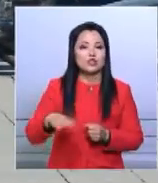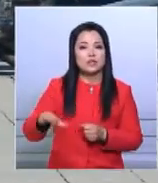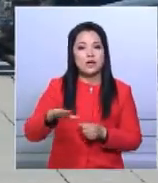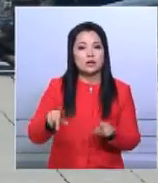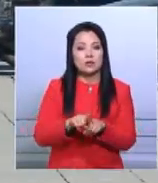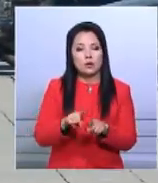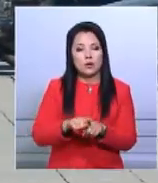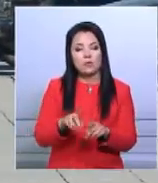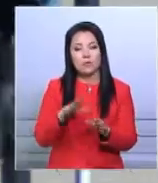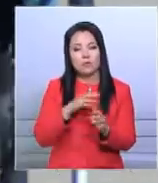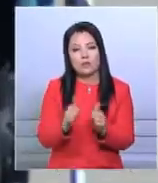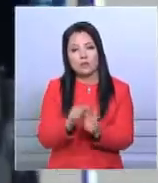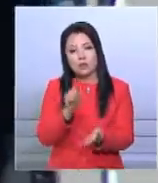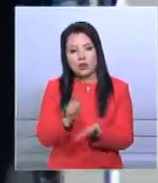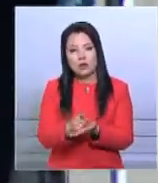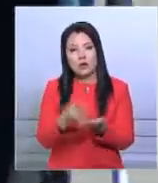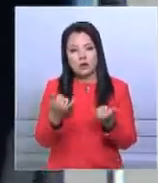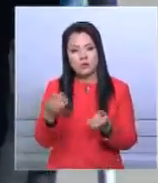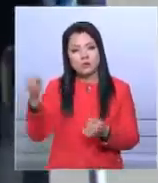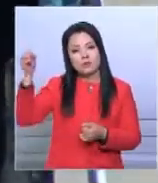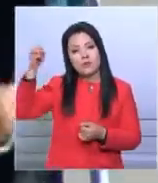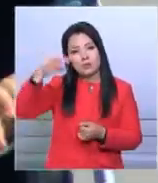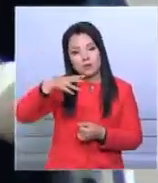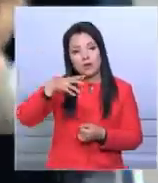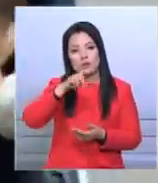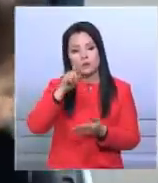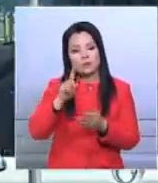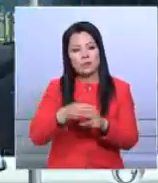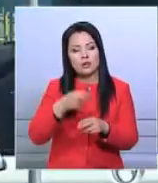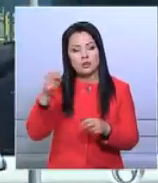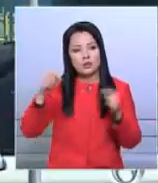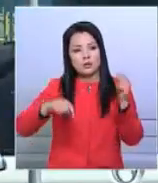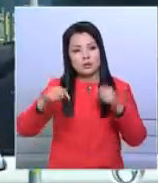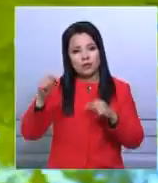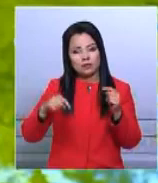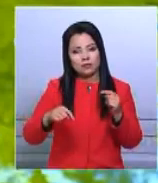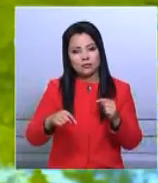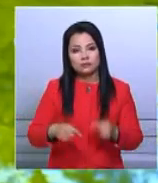өңірін ғана айналып өтеді. Мұнда күн ашық, жауын шашынсыз.